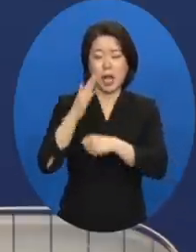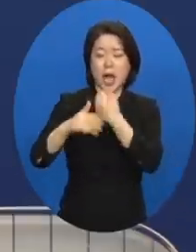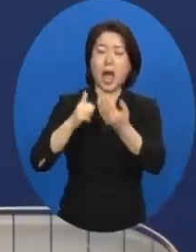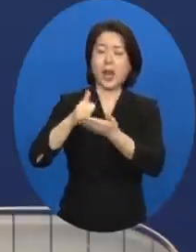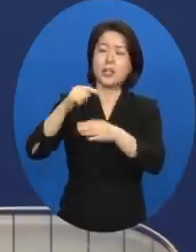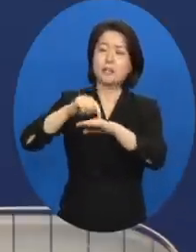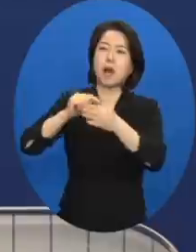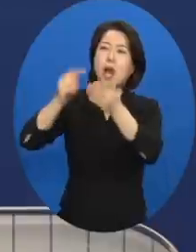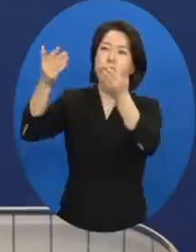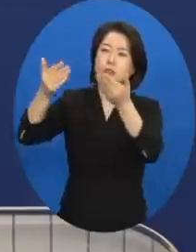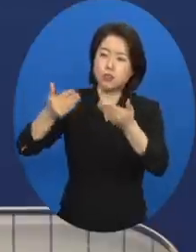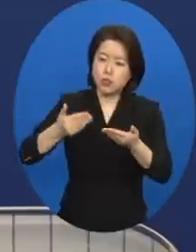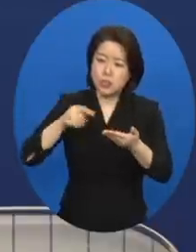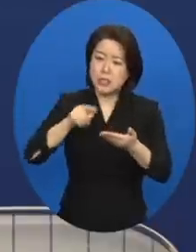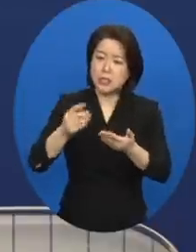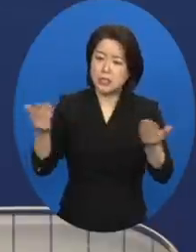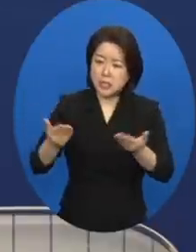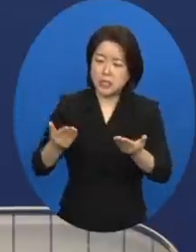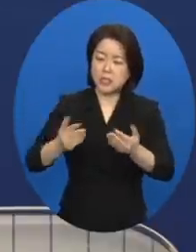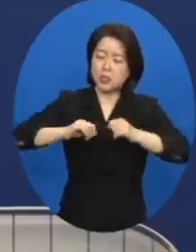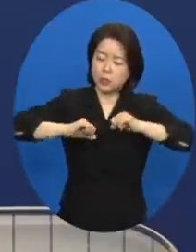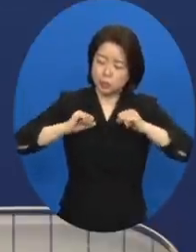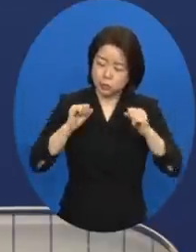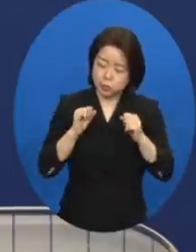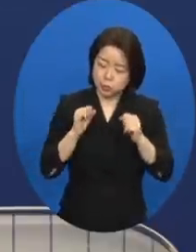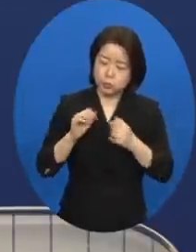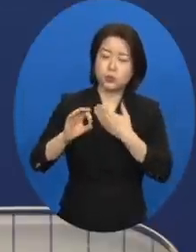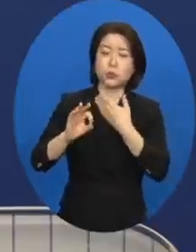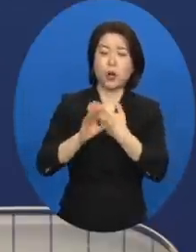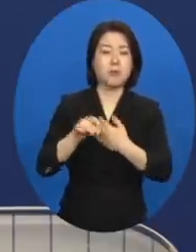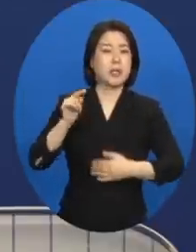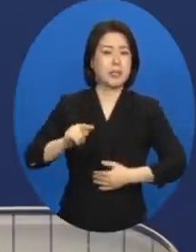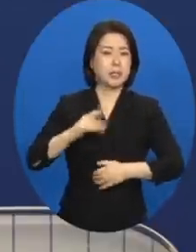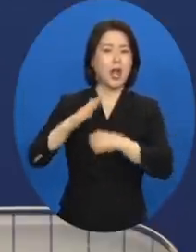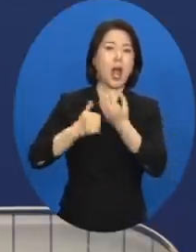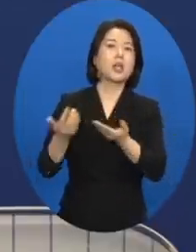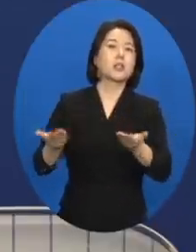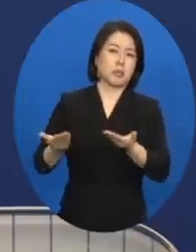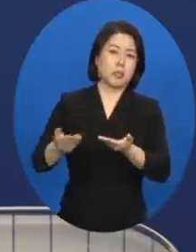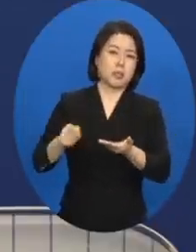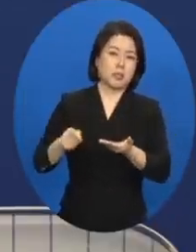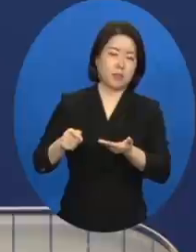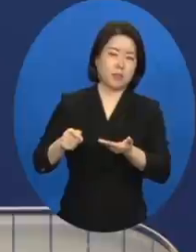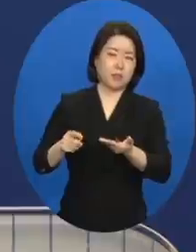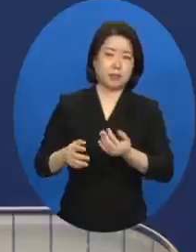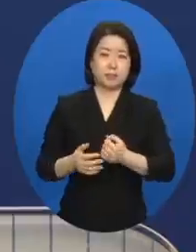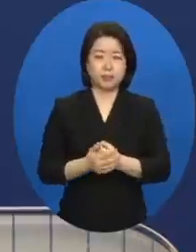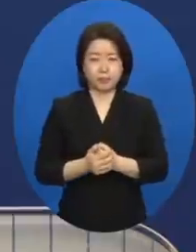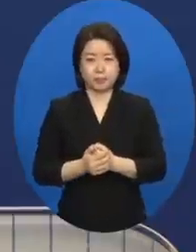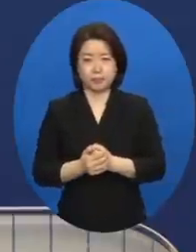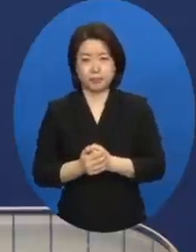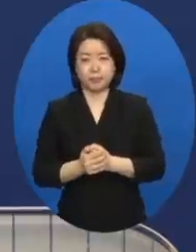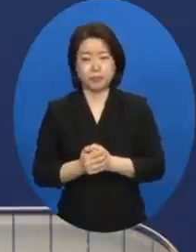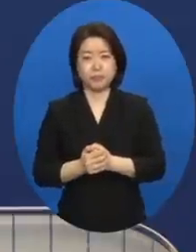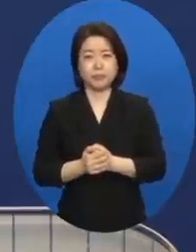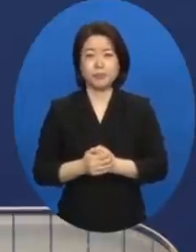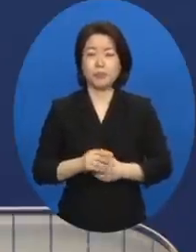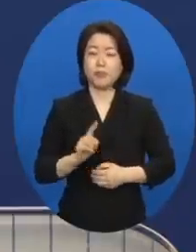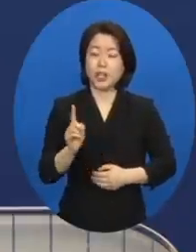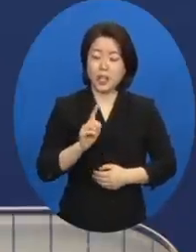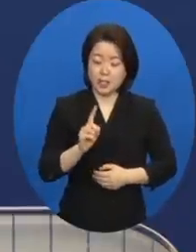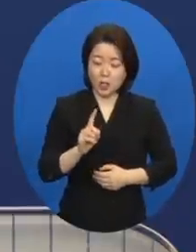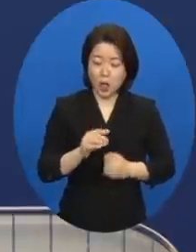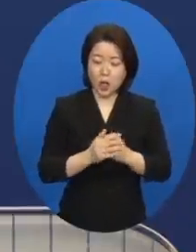일 하면 그게 사역이지. 그리고 요즘에 어떤 일을